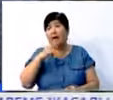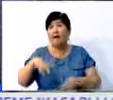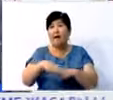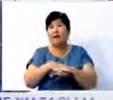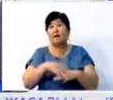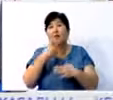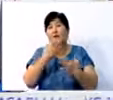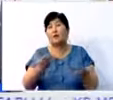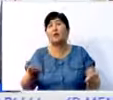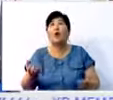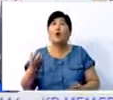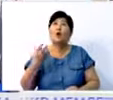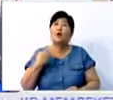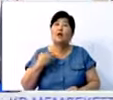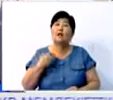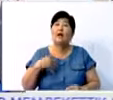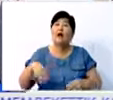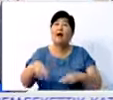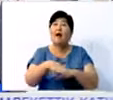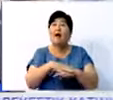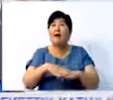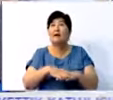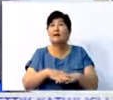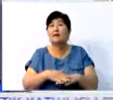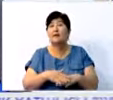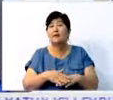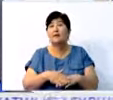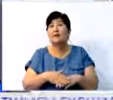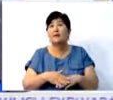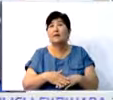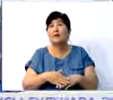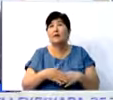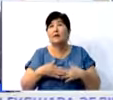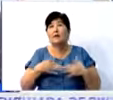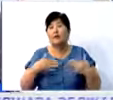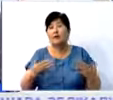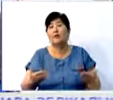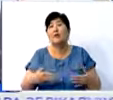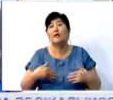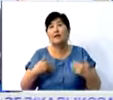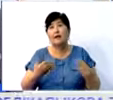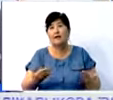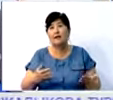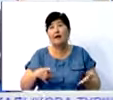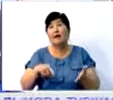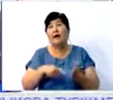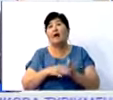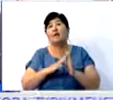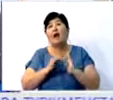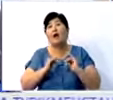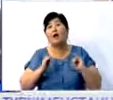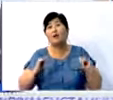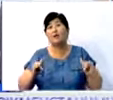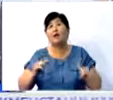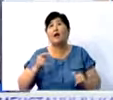көрсетіп жүремін. Қызылорда халқына ұрайман, үлкен үстемділіктер, қала өссін,